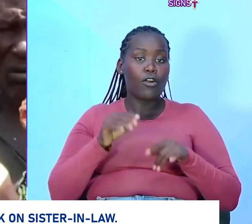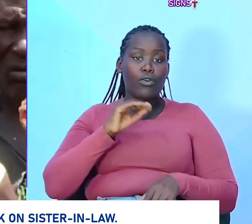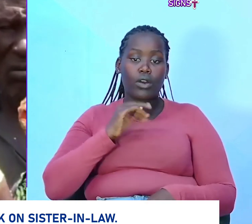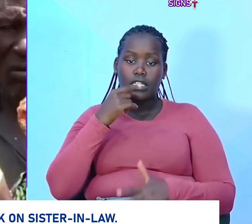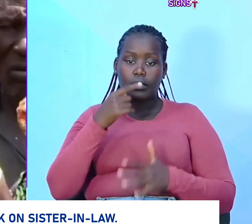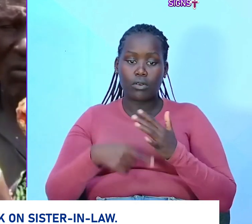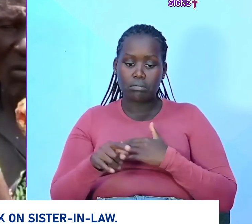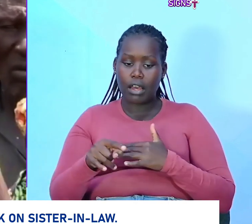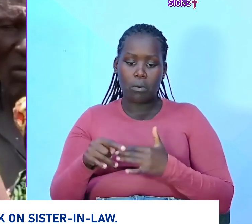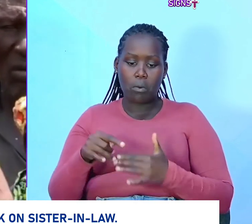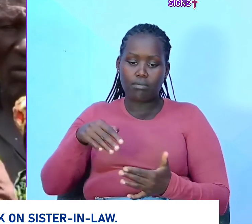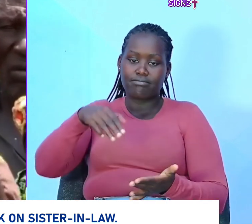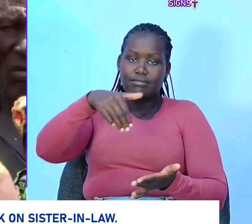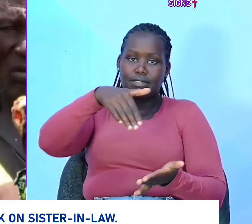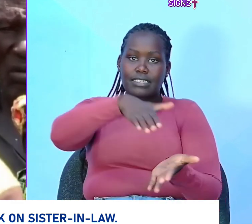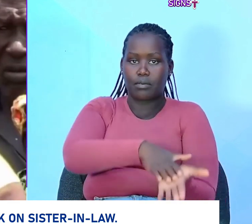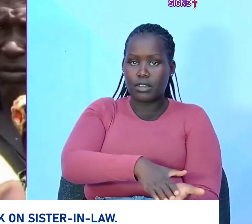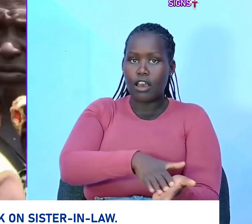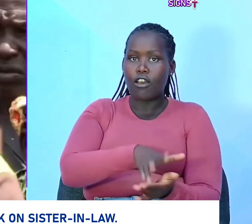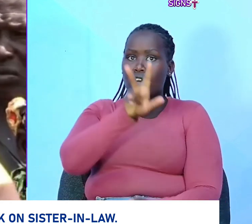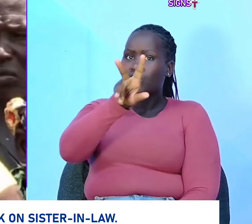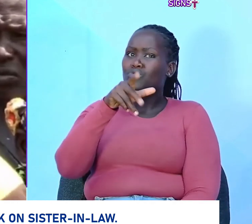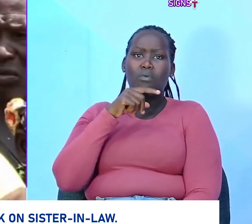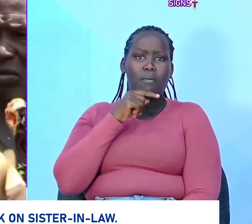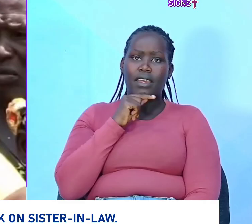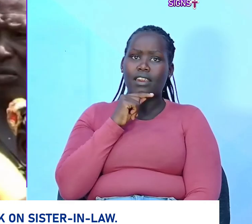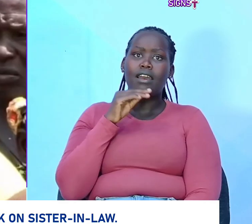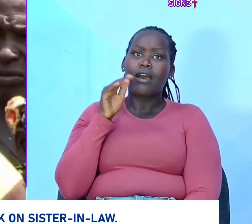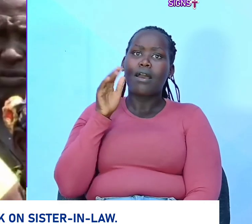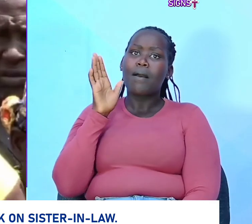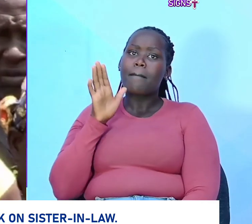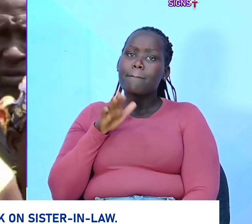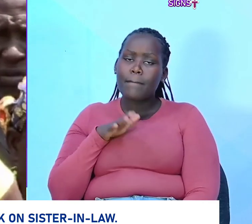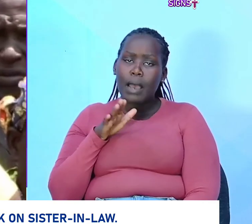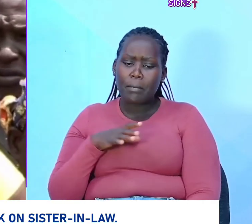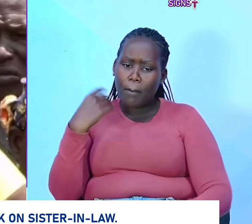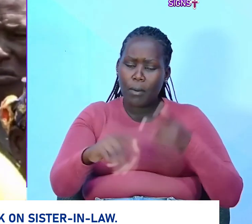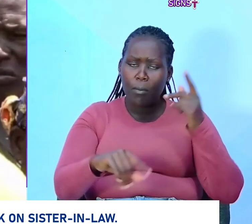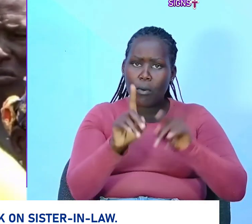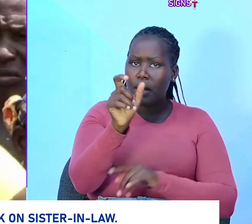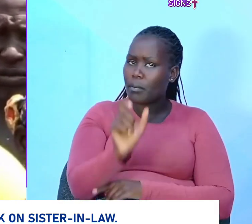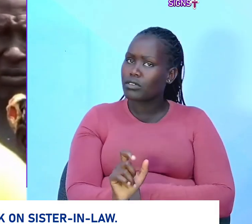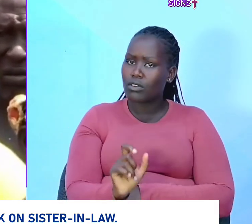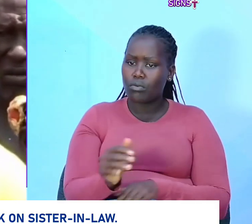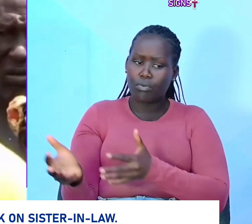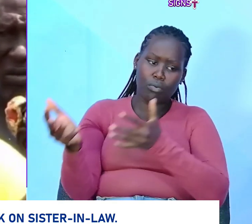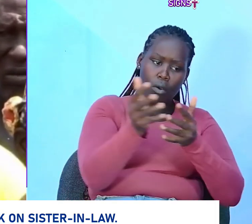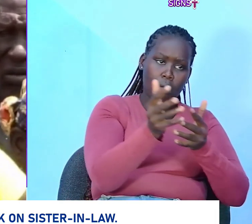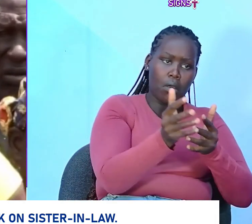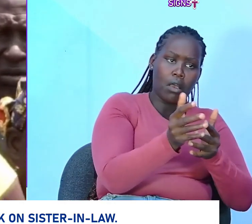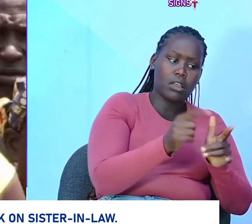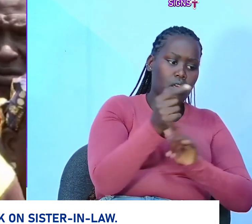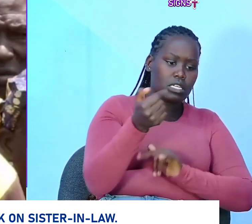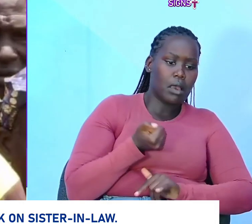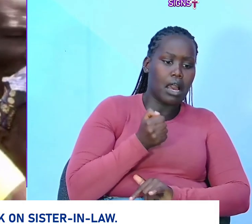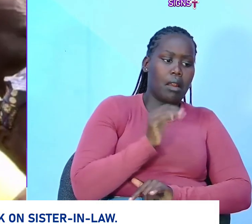yeye alikanyagwa. Wanaume wawili mama yao kupiga mtu mmoja. Si wangebeba tu waturudishie waseme msichana yenu ndio huyu, sisi